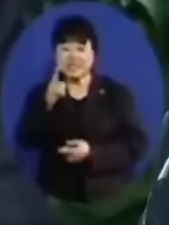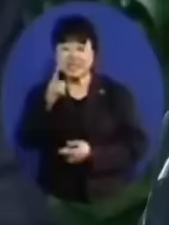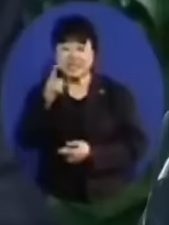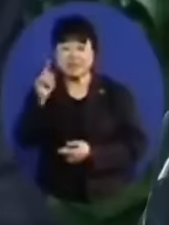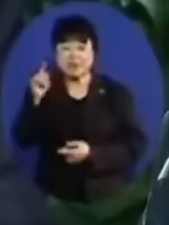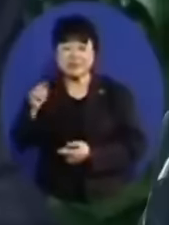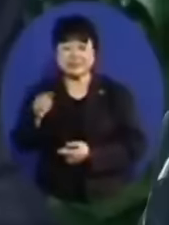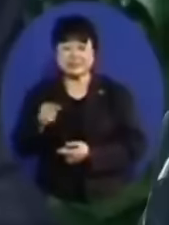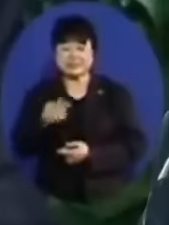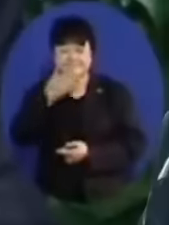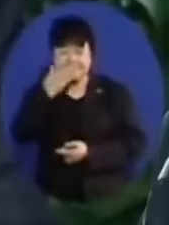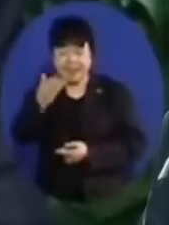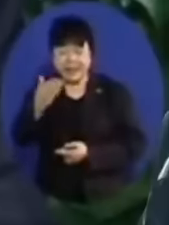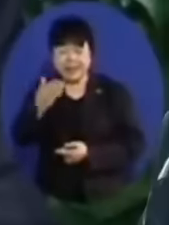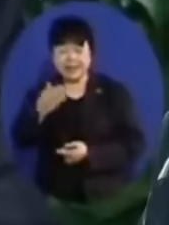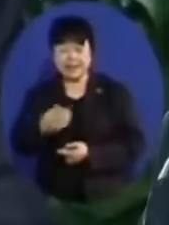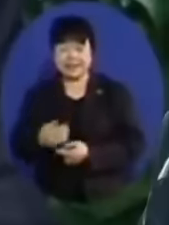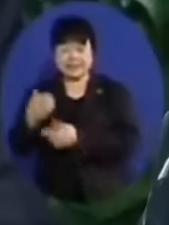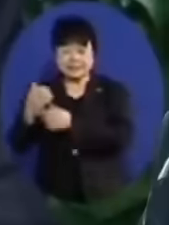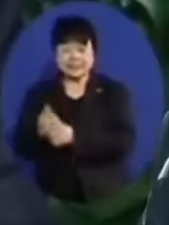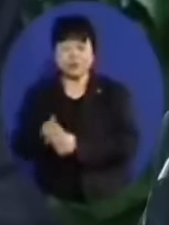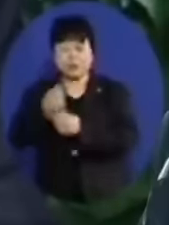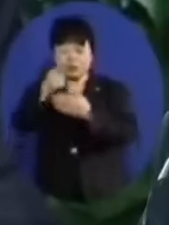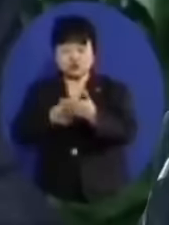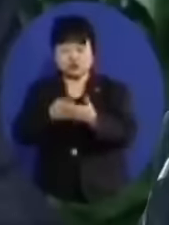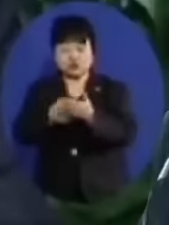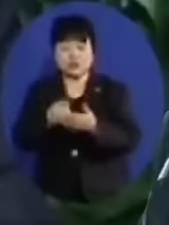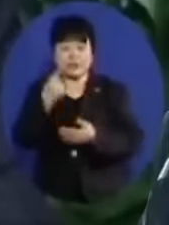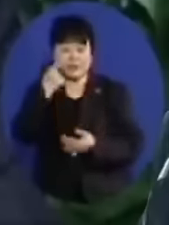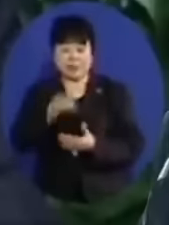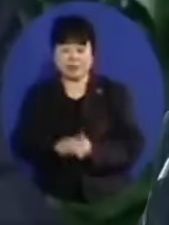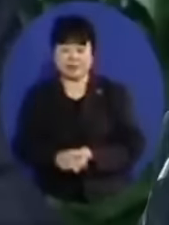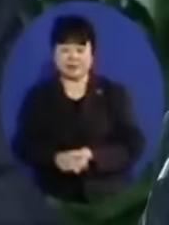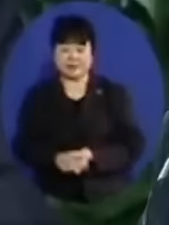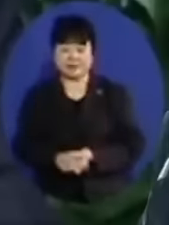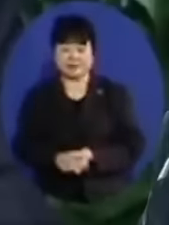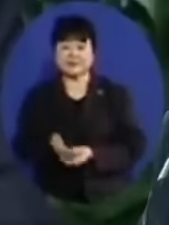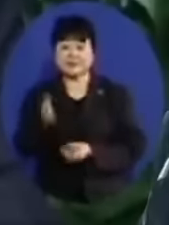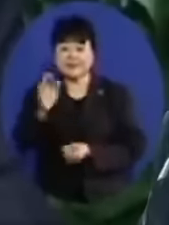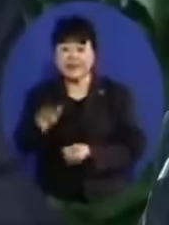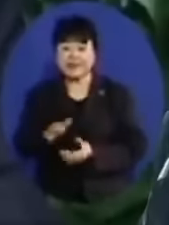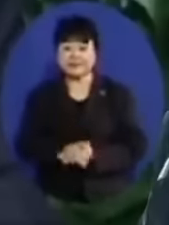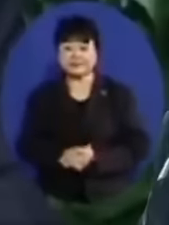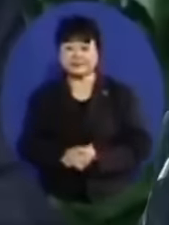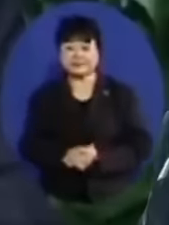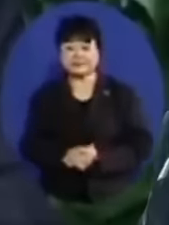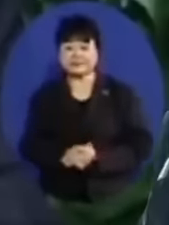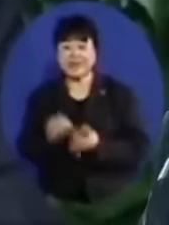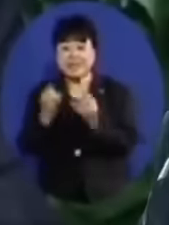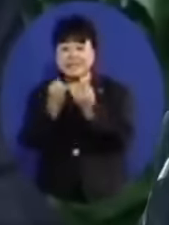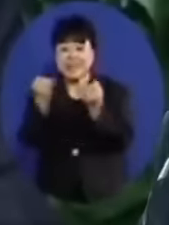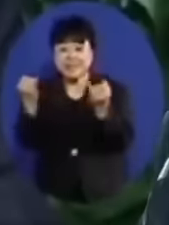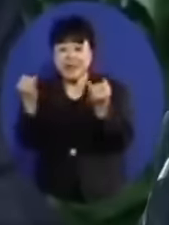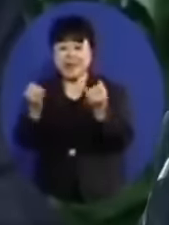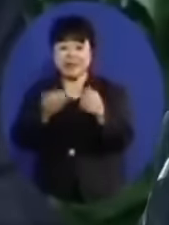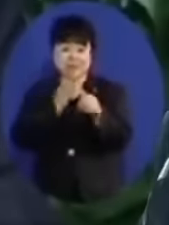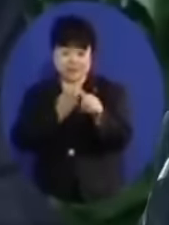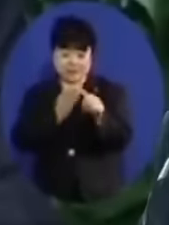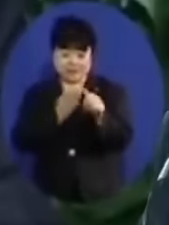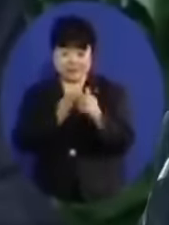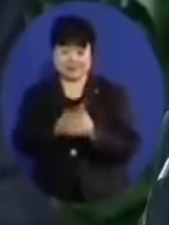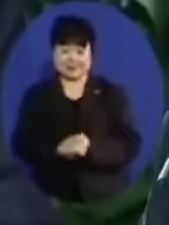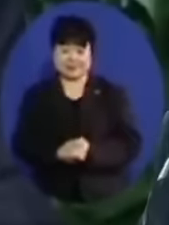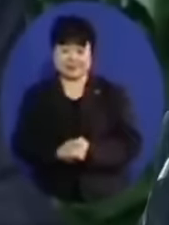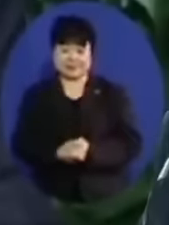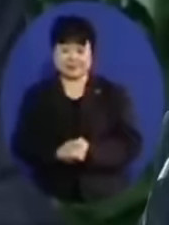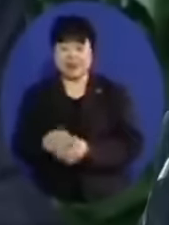가능성을 위해서 가족들이 수술을 하는 게 좋겠다고 말을 했습니다. 그런데 그 자매님께 부탁한 것은